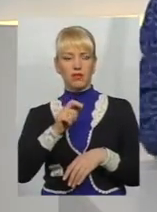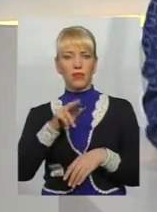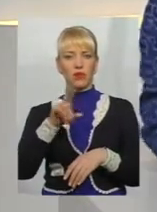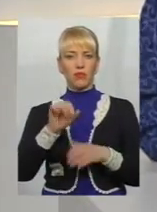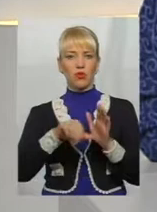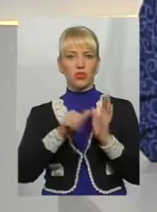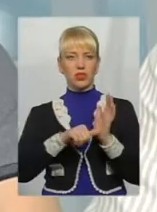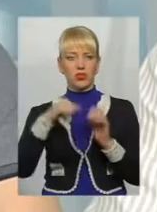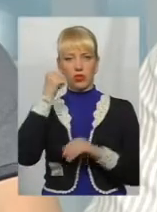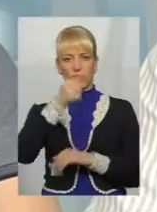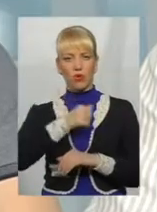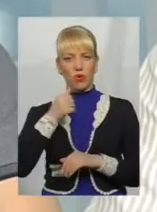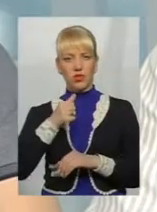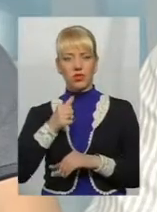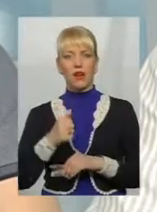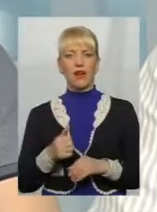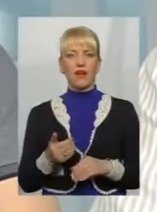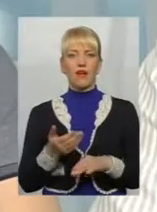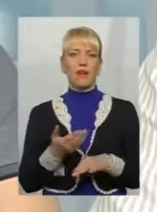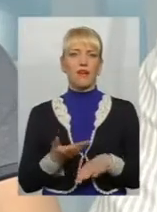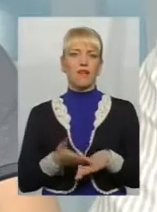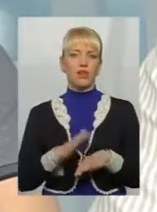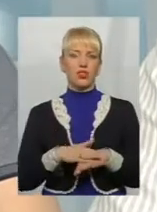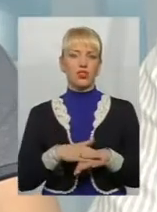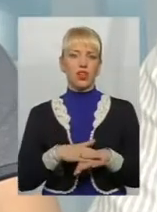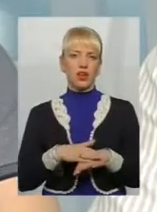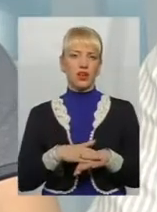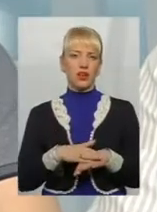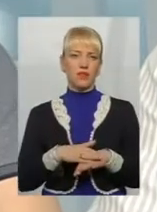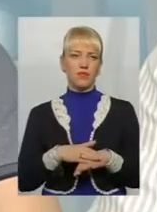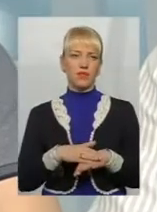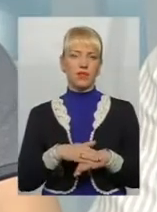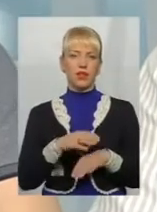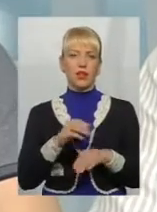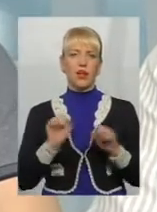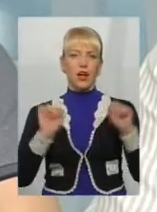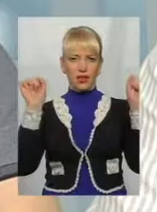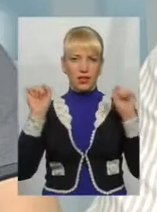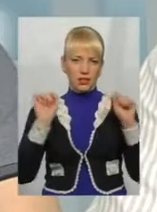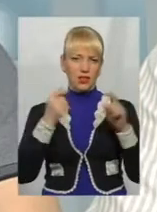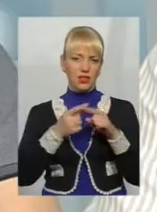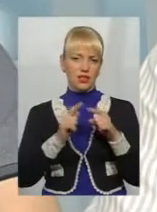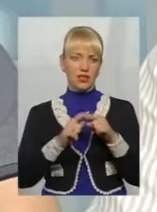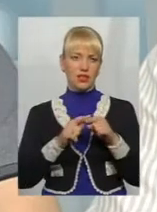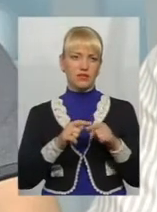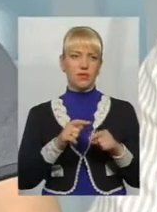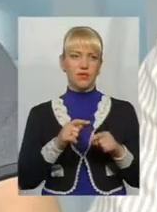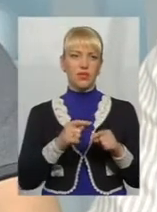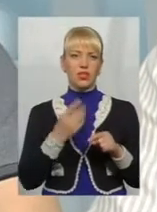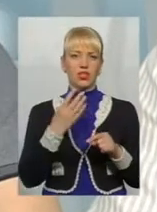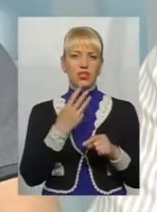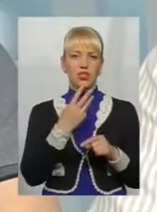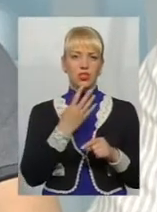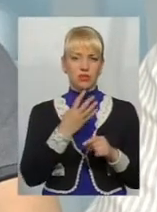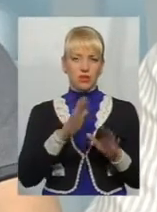16-му році. Важка атлетика – четверте місце, це по 400 тисяч. Регбі у нас четверте